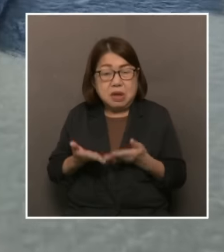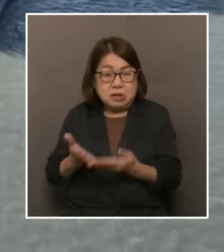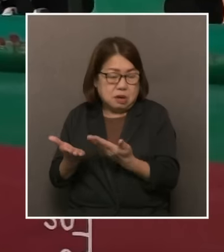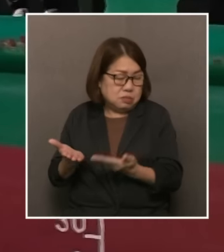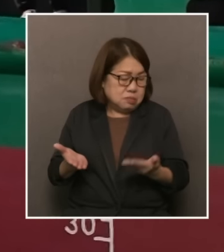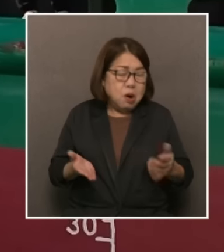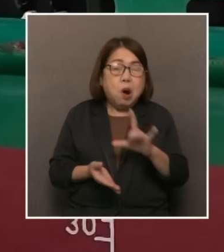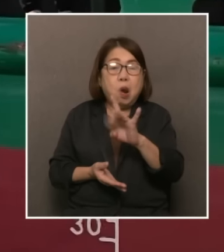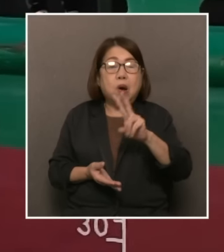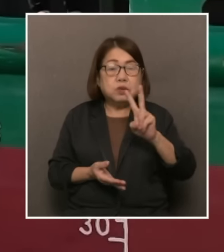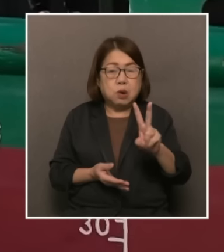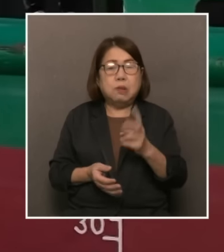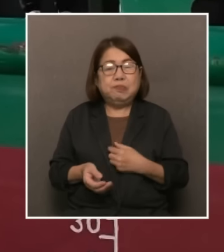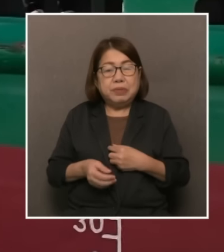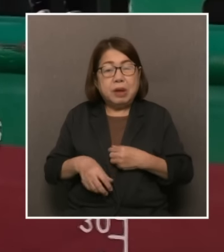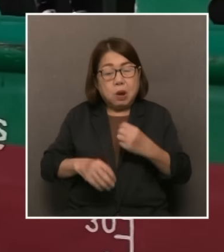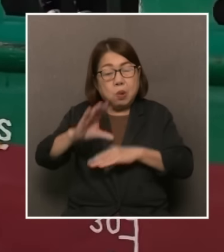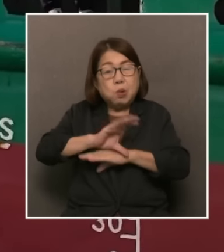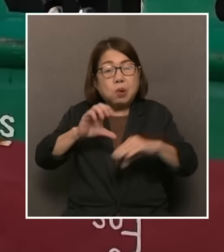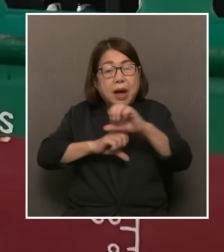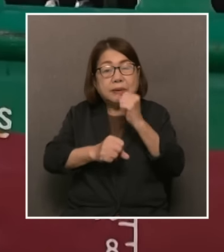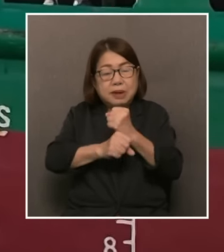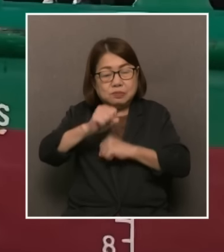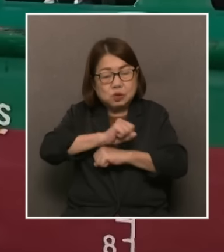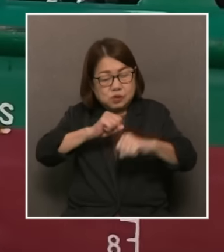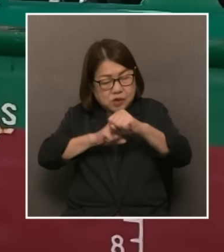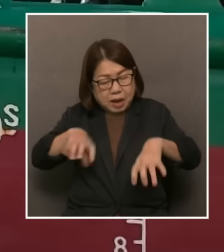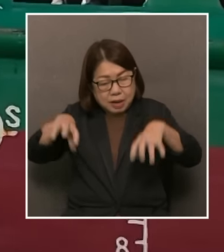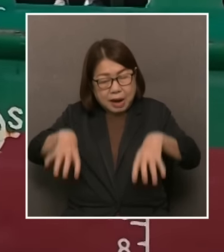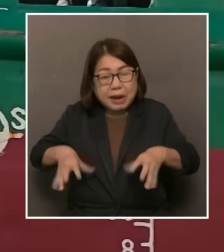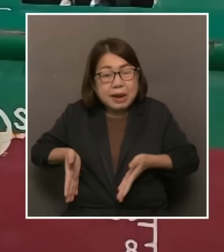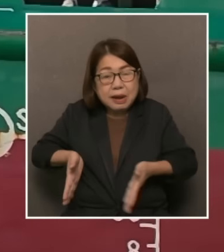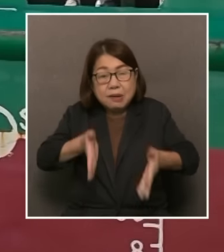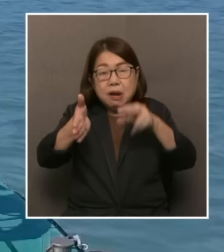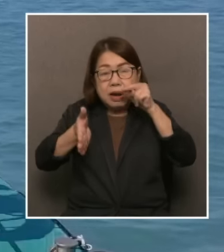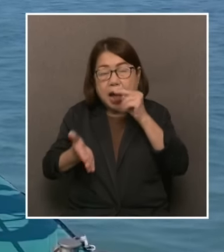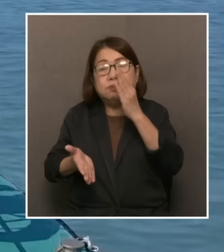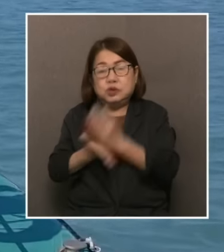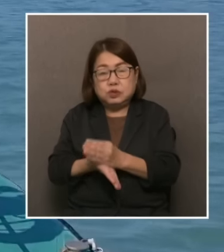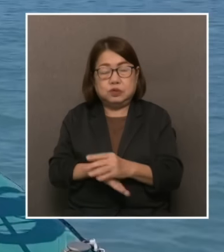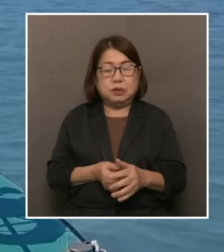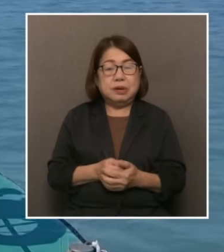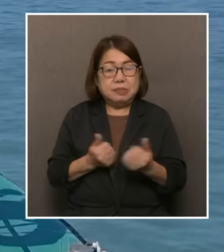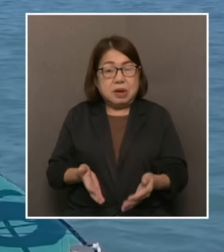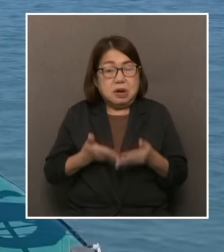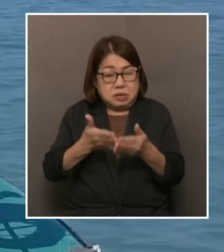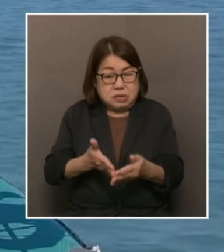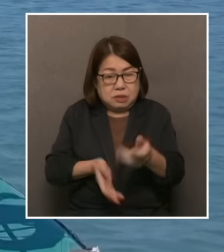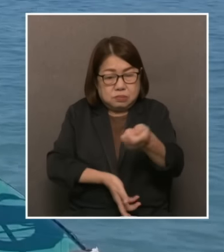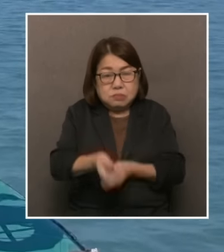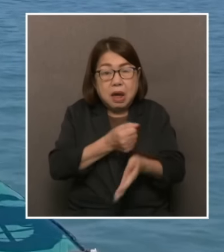ังงับก่อสรางโครงการรบน้ำ 109 โครงการระดบเหอประมงกลบเข้าทาพเพื่ลกไภ